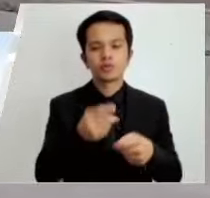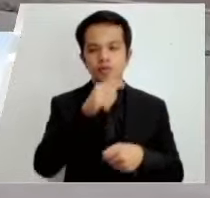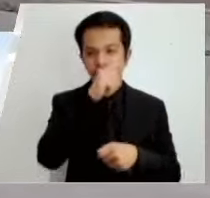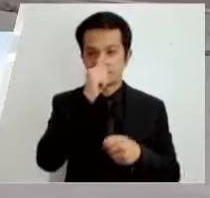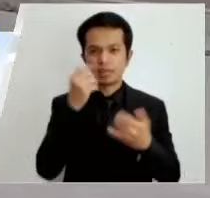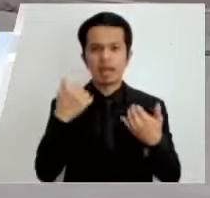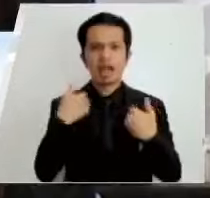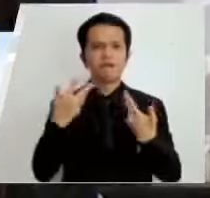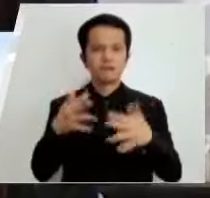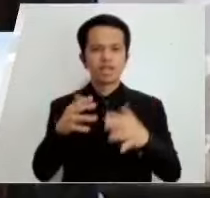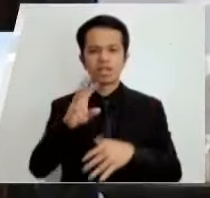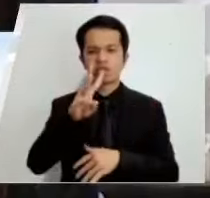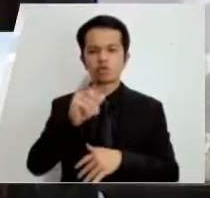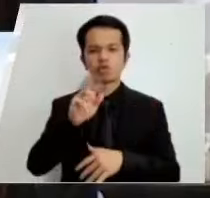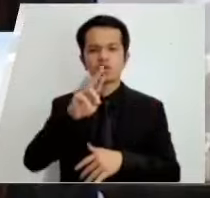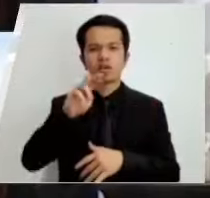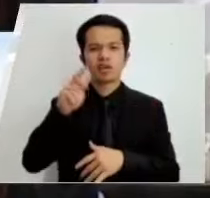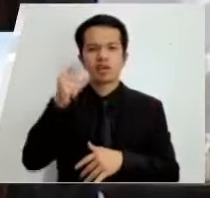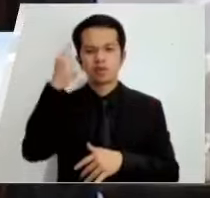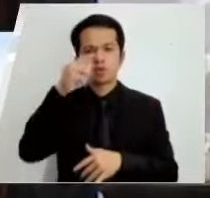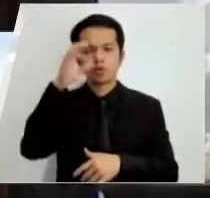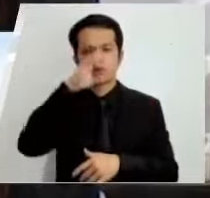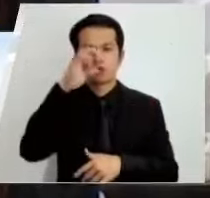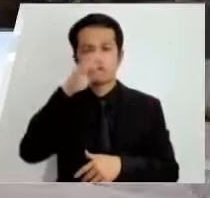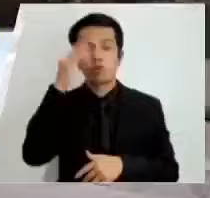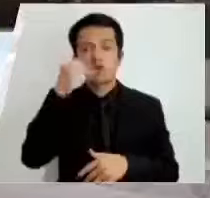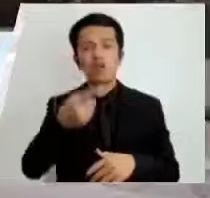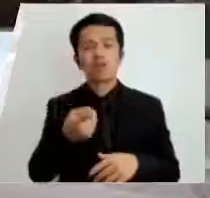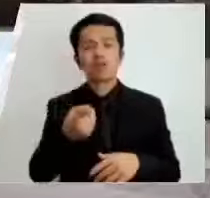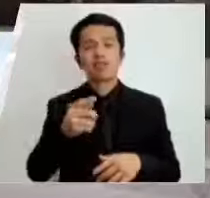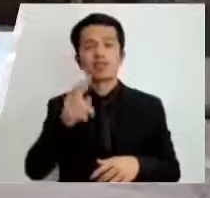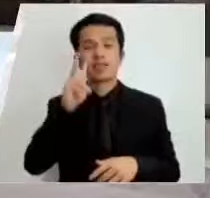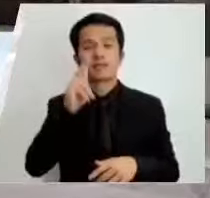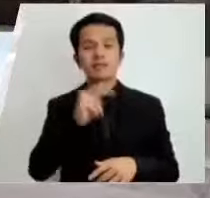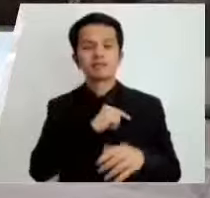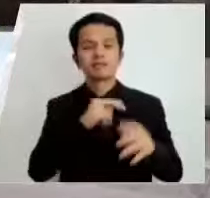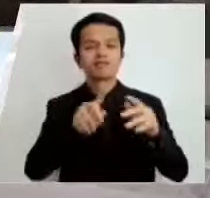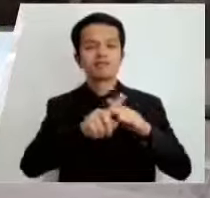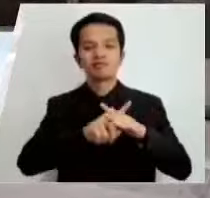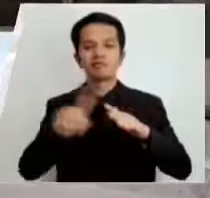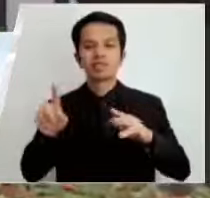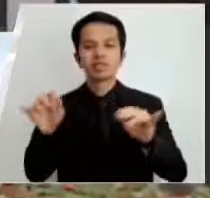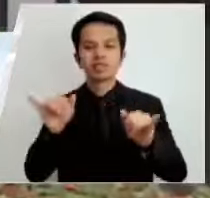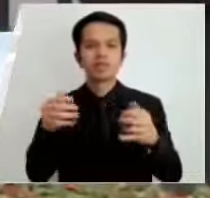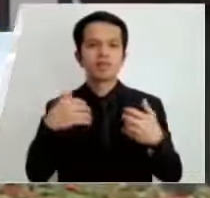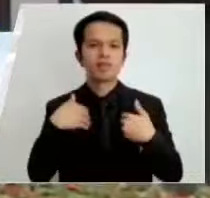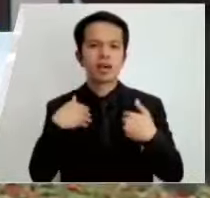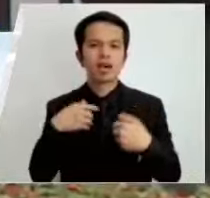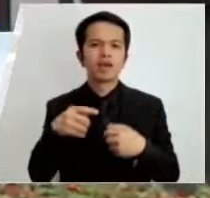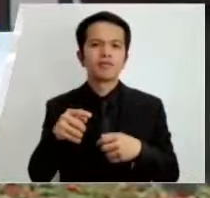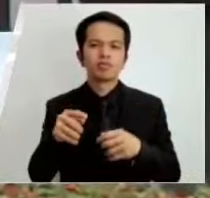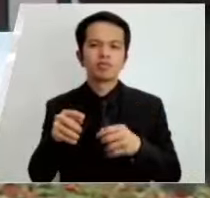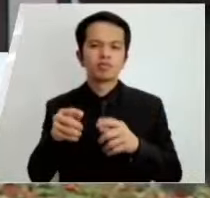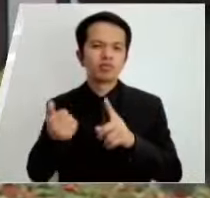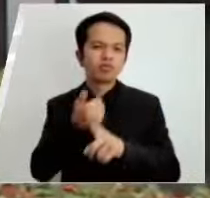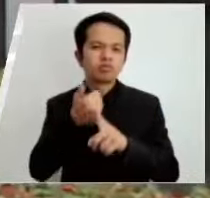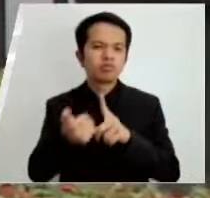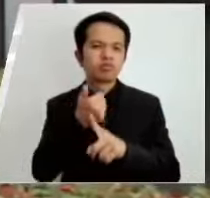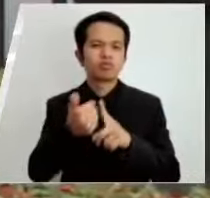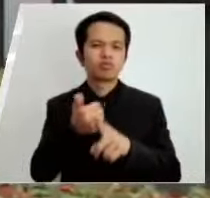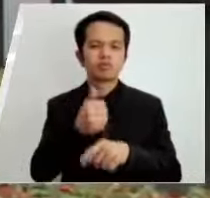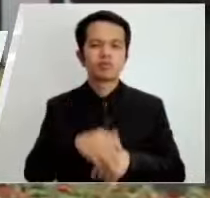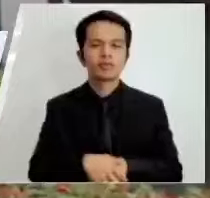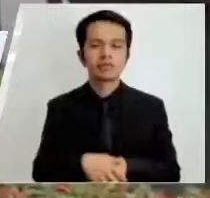matapos makatakas ang isang Vietnamese at magsumbong ng pananakit at serious illegal detention. Yung mismong establishment na